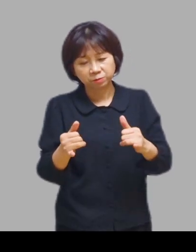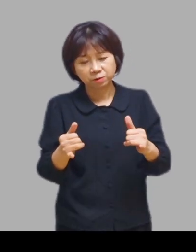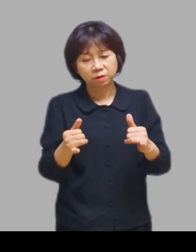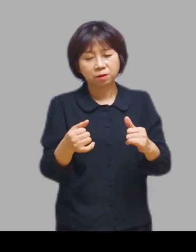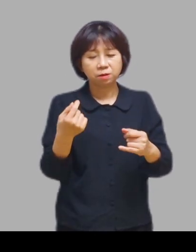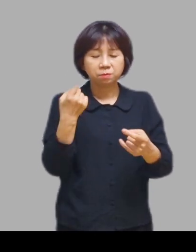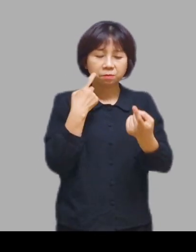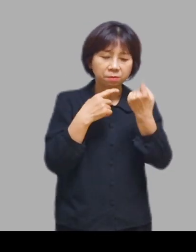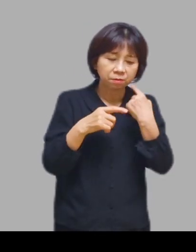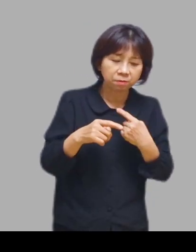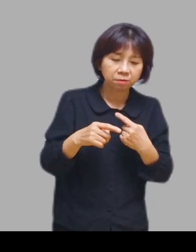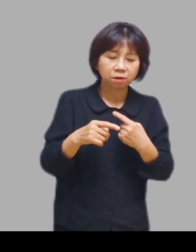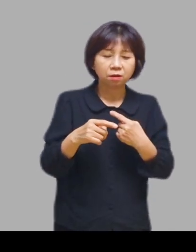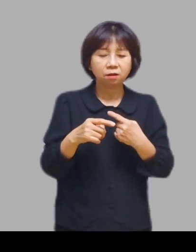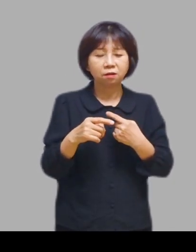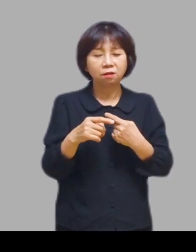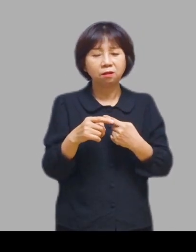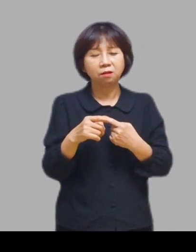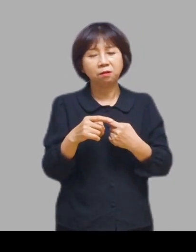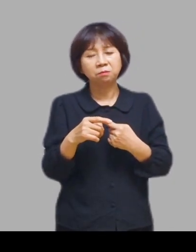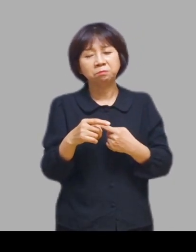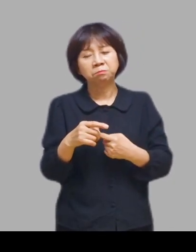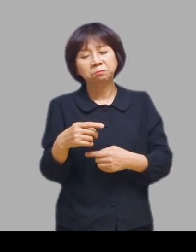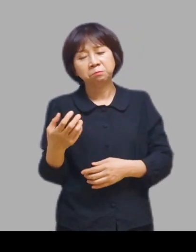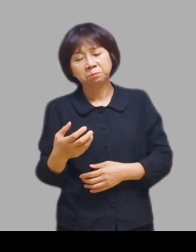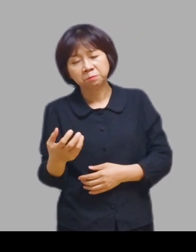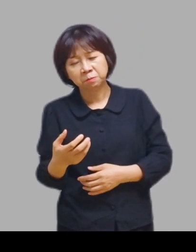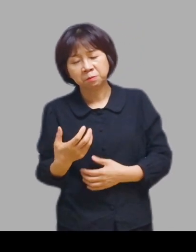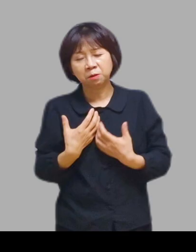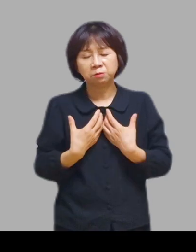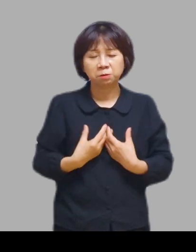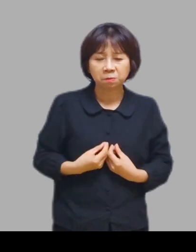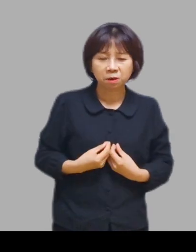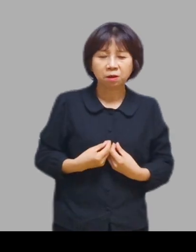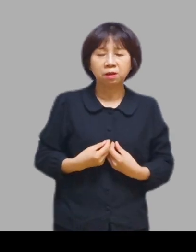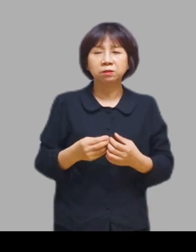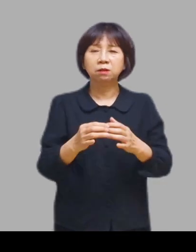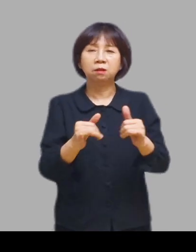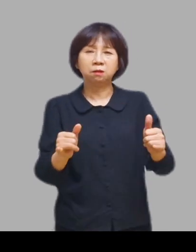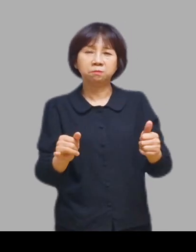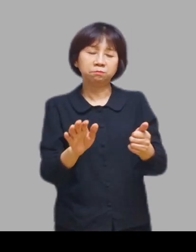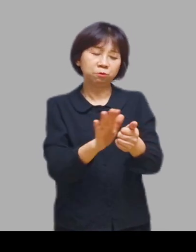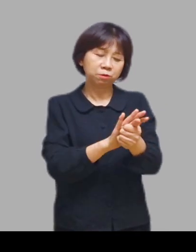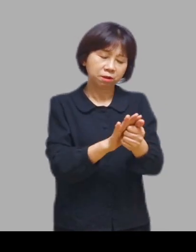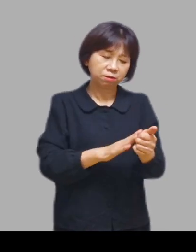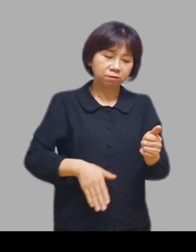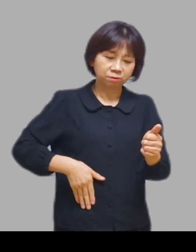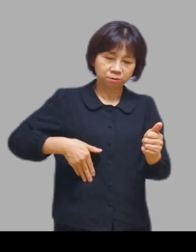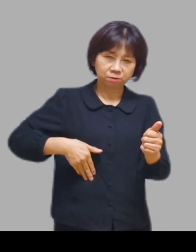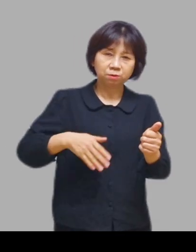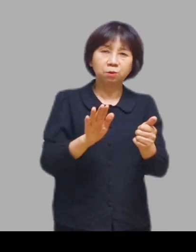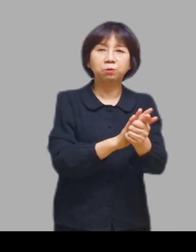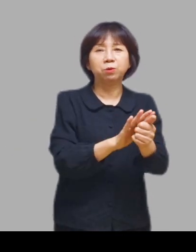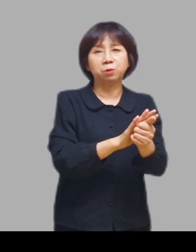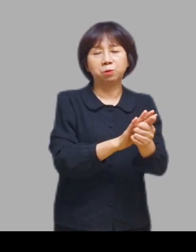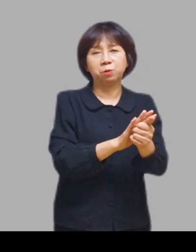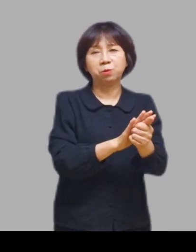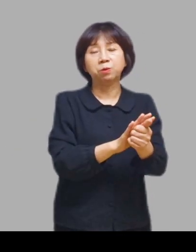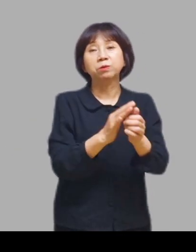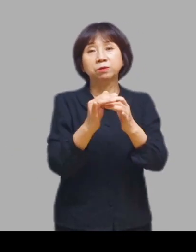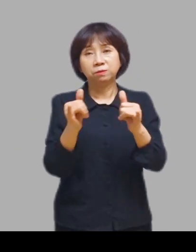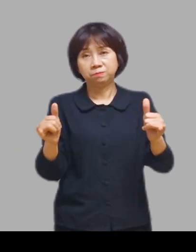마음이 그래, 아직은 괜찮구나, 따뜻해지는 것 같습니다. 왜냐하면 사람은